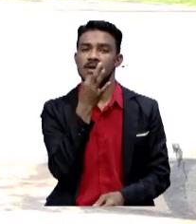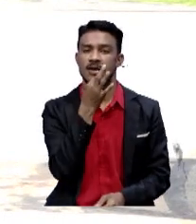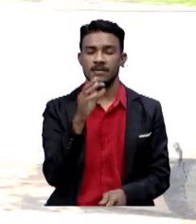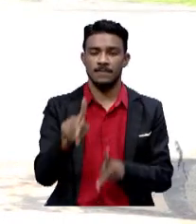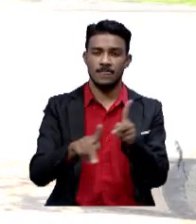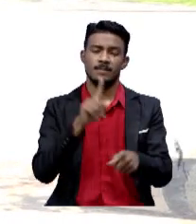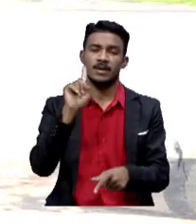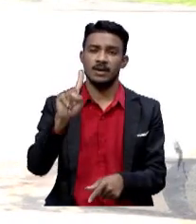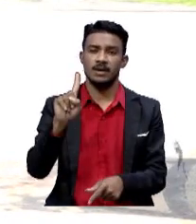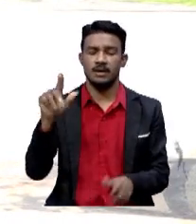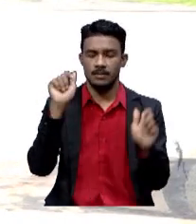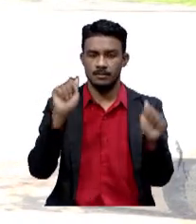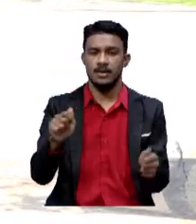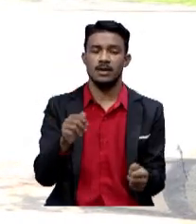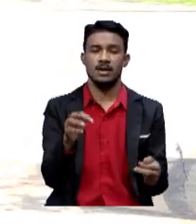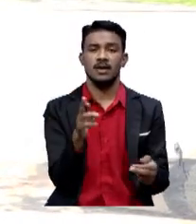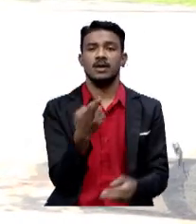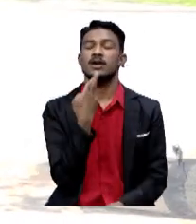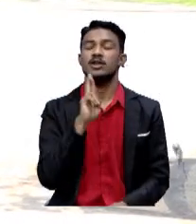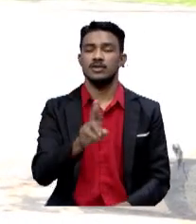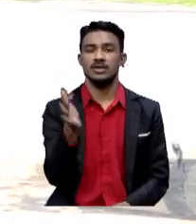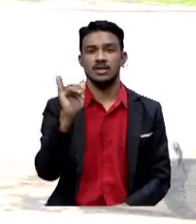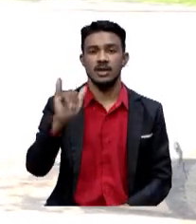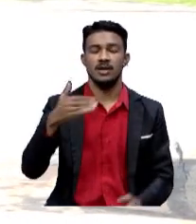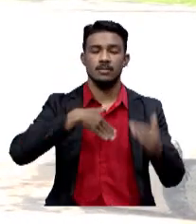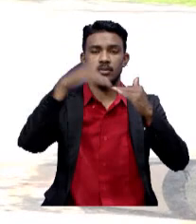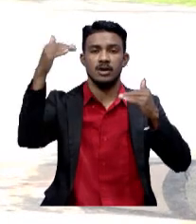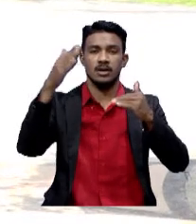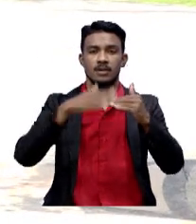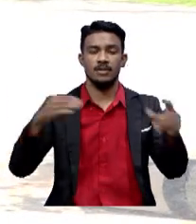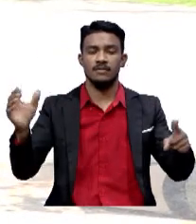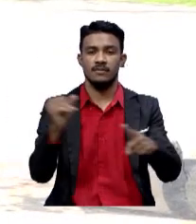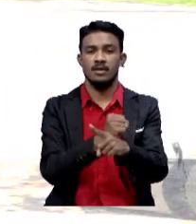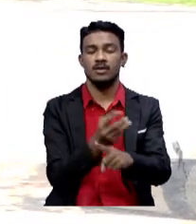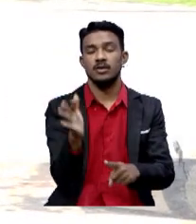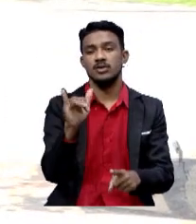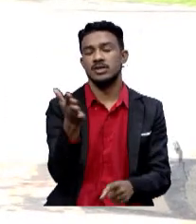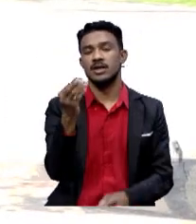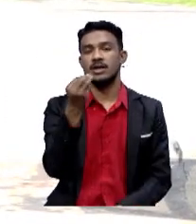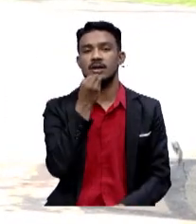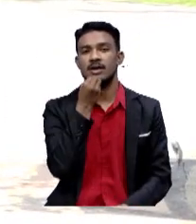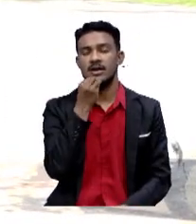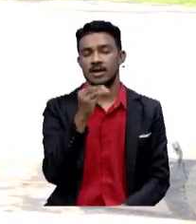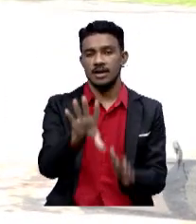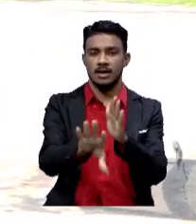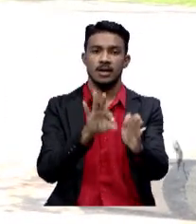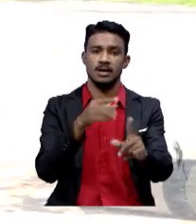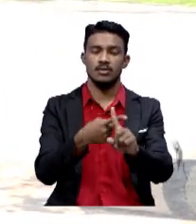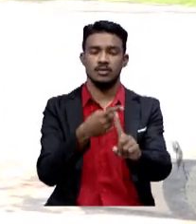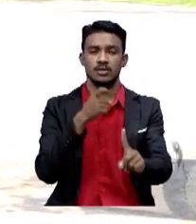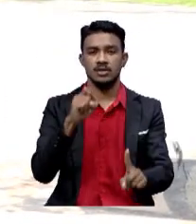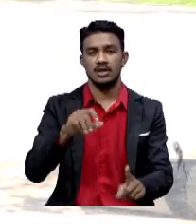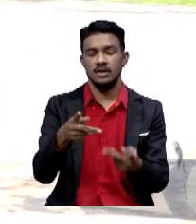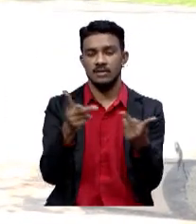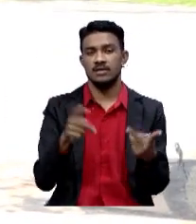uma kain ida, bele resolve ser nem problema. Falta husi, sirne konsumo ida nemak sirne bele hetang usi fatin selu mai be minimu ai han sirne sirne bele